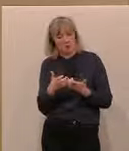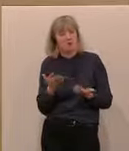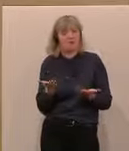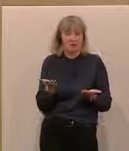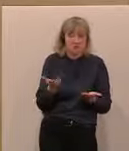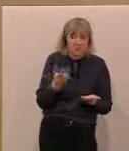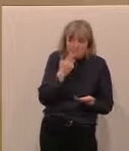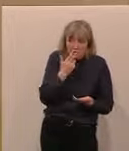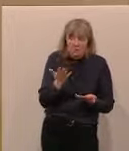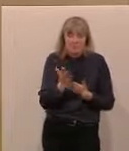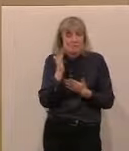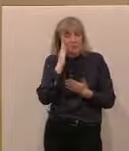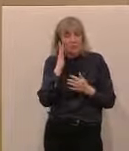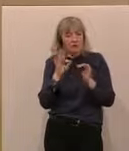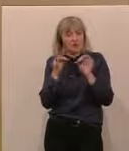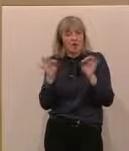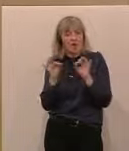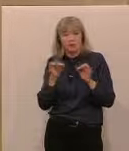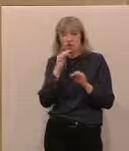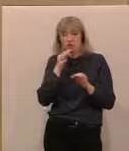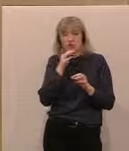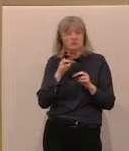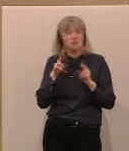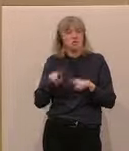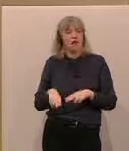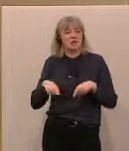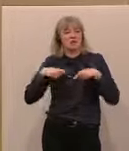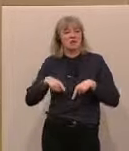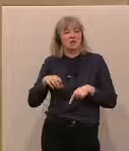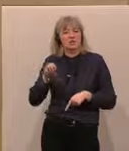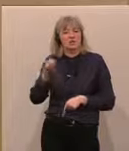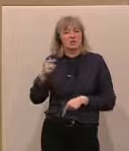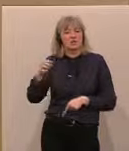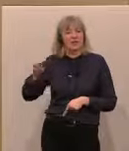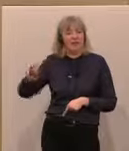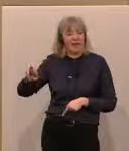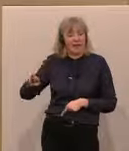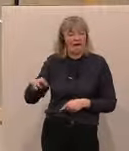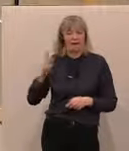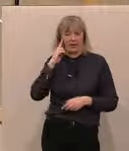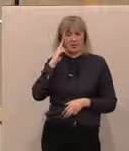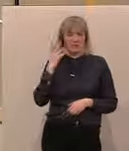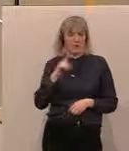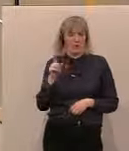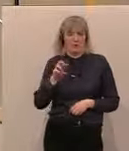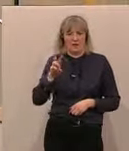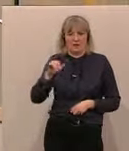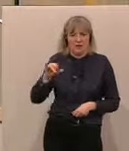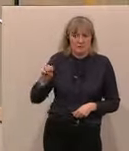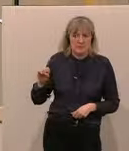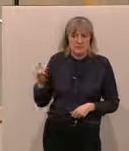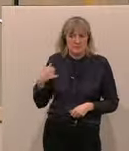kennen die Aussagen vom Stiftungsratsvorsitzenden Steger. Wir kennen die Aussagen grundsätzlich von Harald Walimski. Und